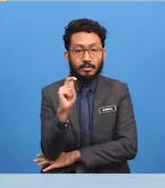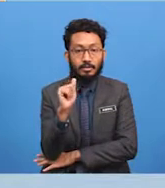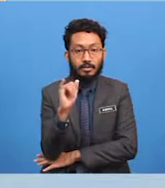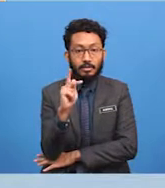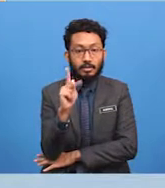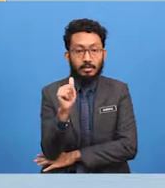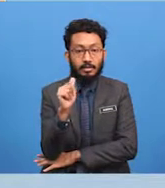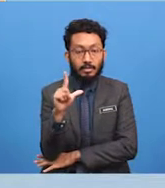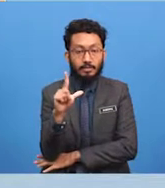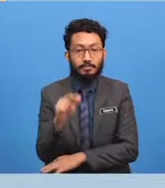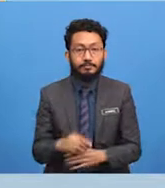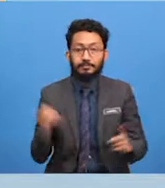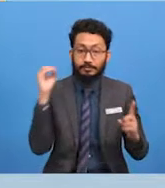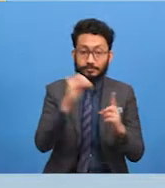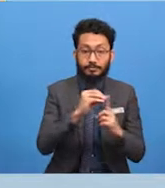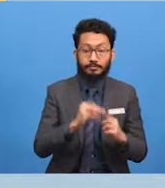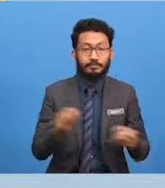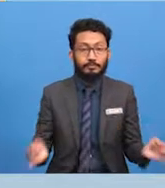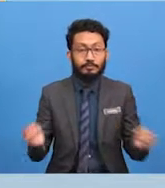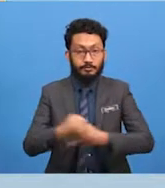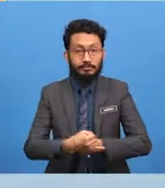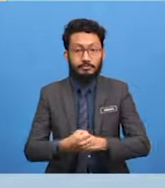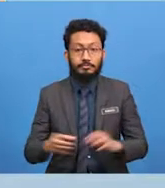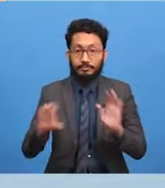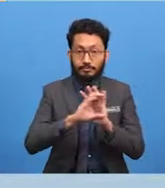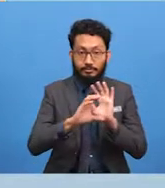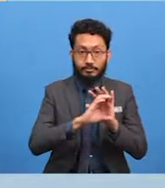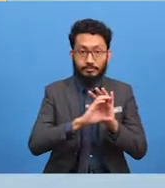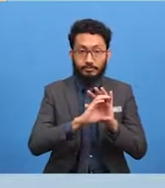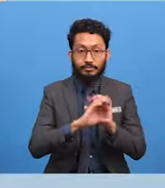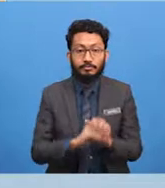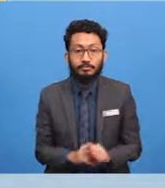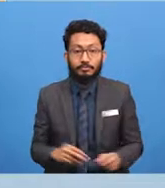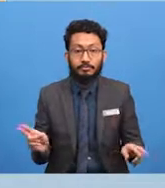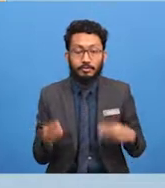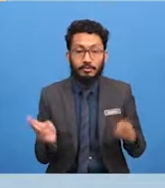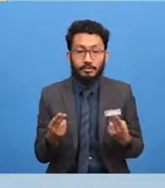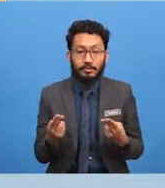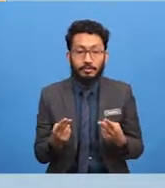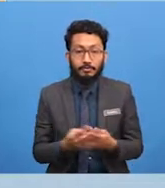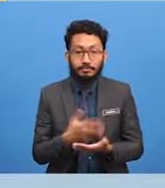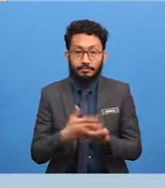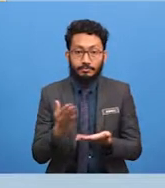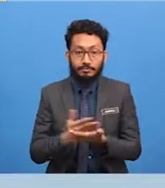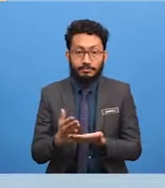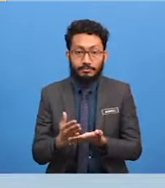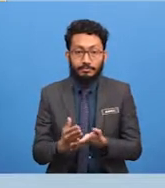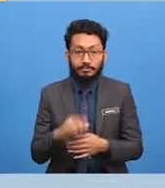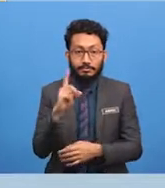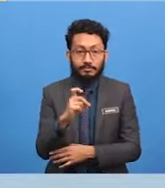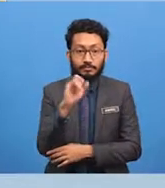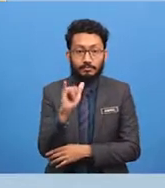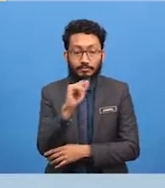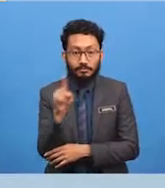jabatan. Contohnya, matlamat taktikal pengurusan pertengahan syarikat XYZ